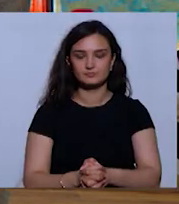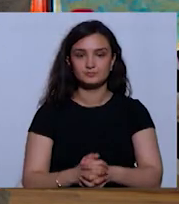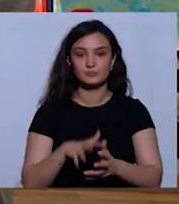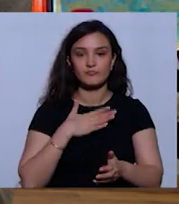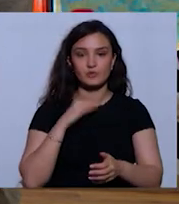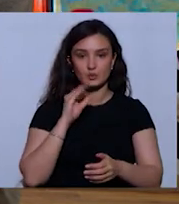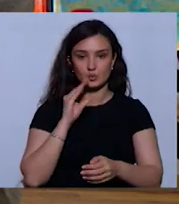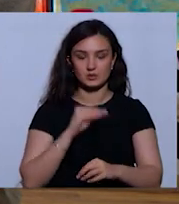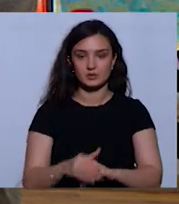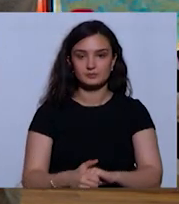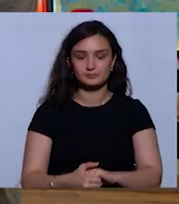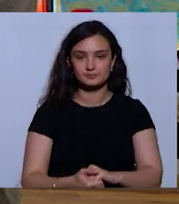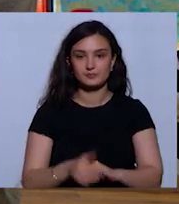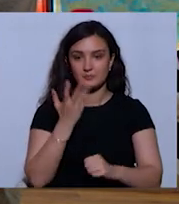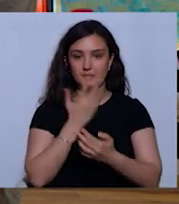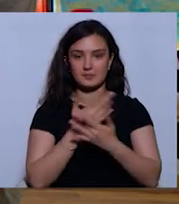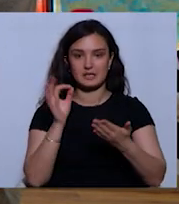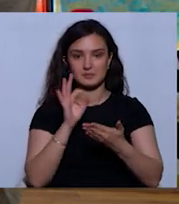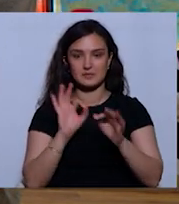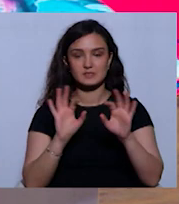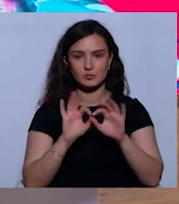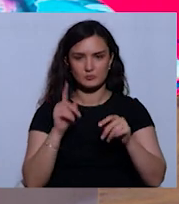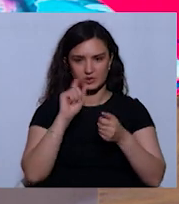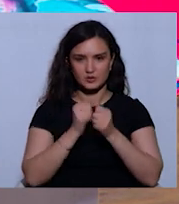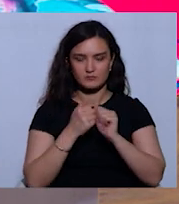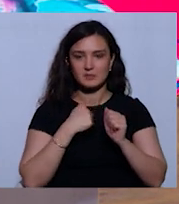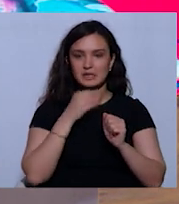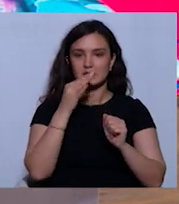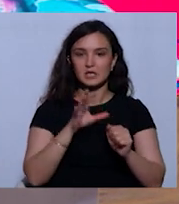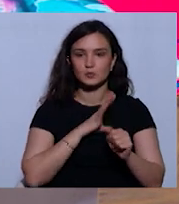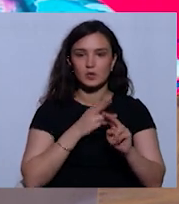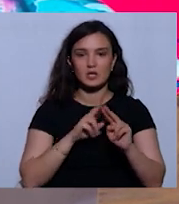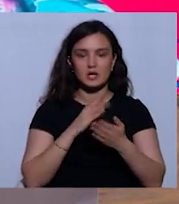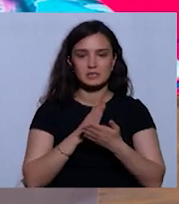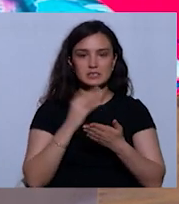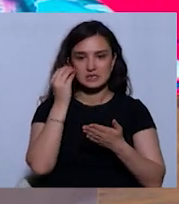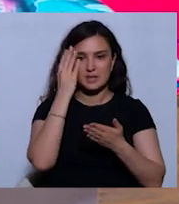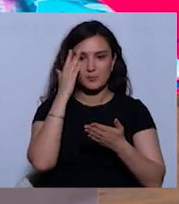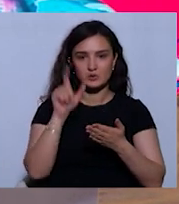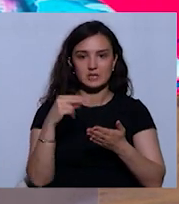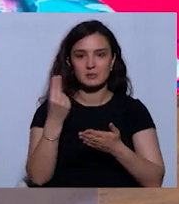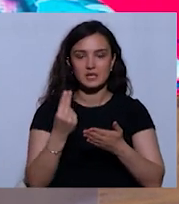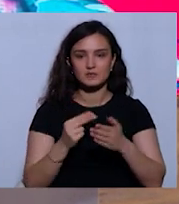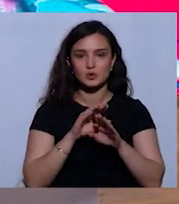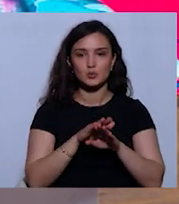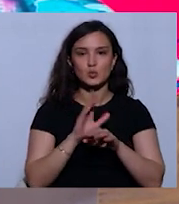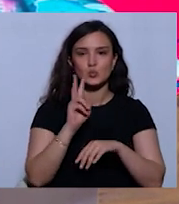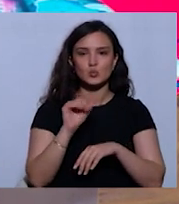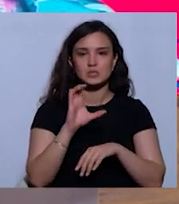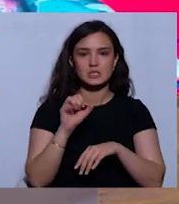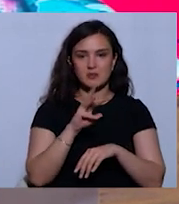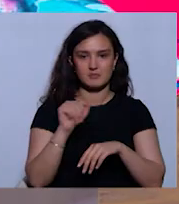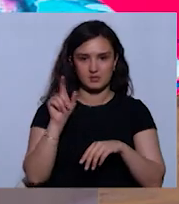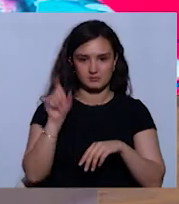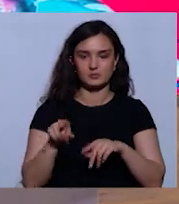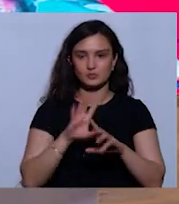ჩვენ როცა ფერებზე ვაპარაკობდით, გახლავთ მე გითხარით, რომ არის ესეთი იაპონელი მხატვარი კუსამა,